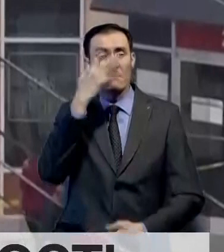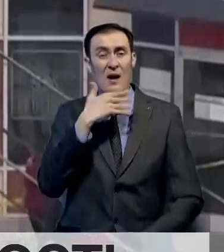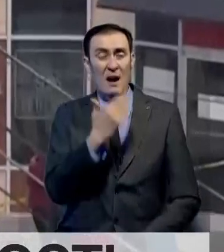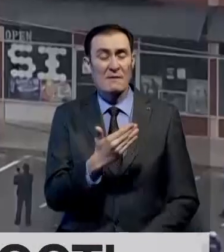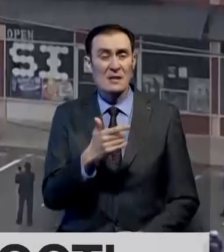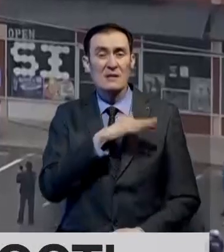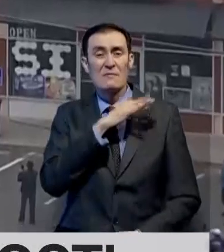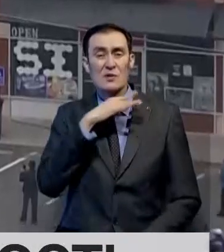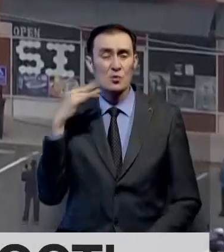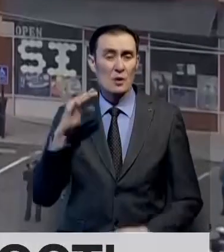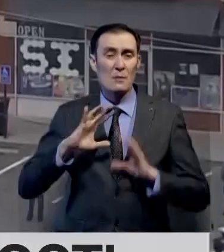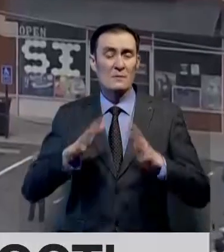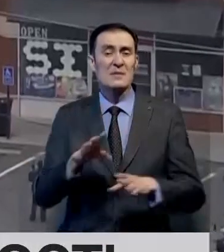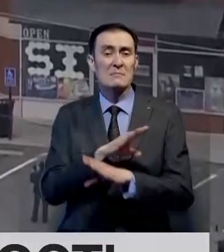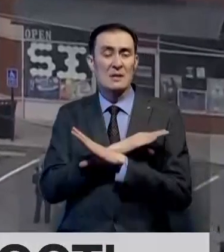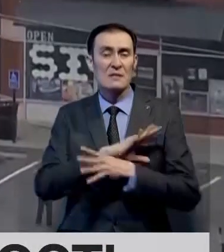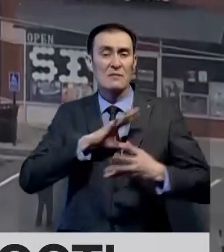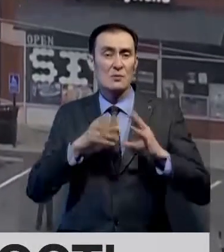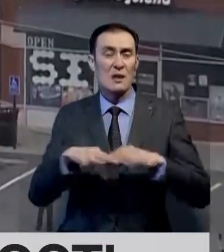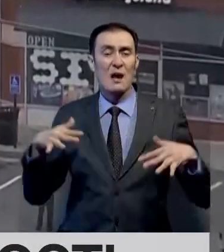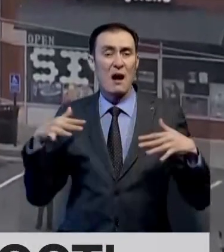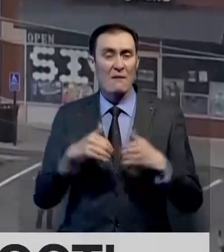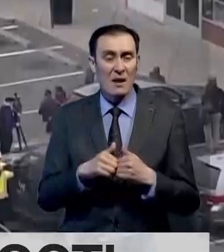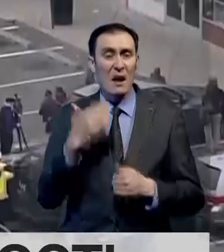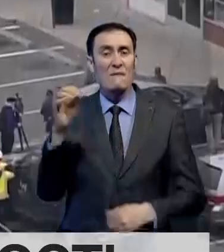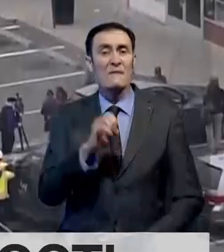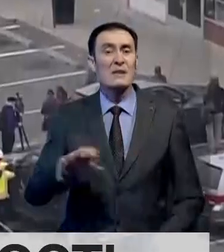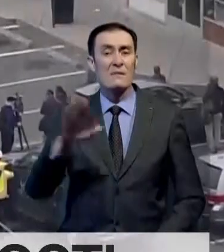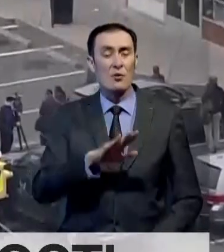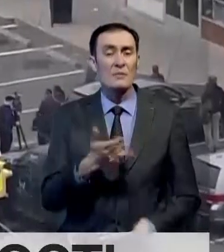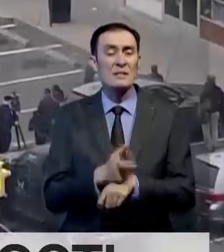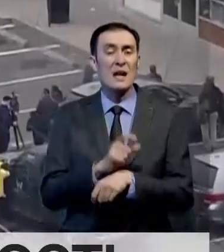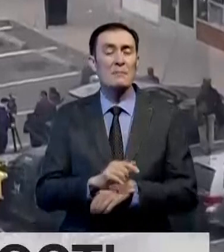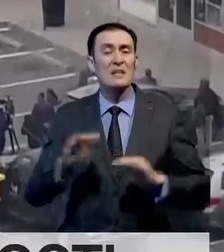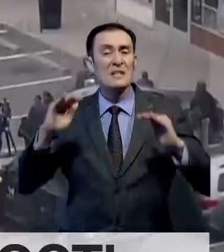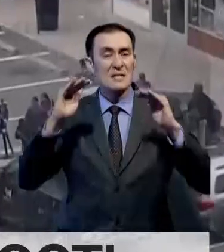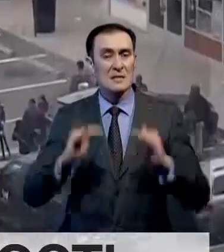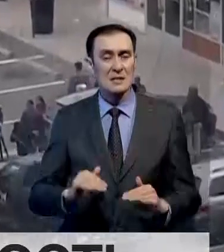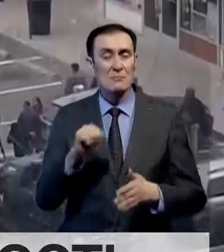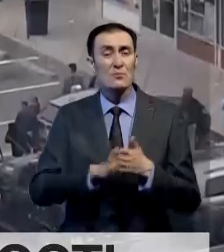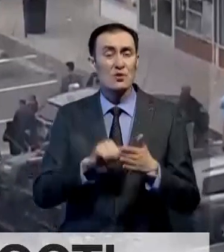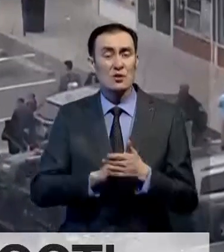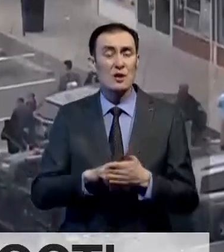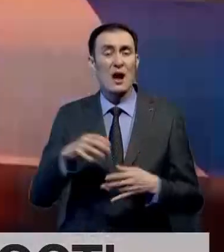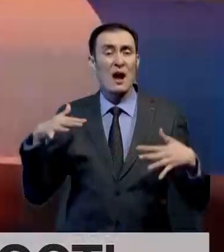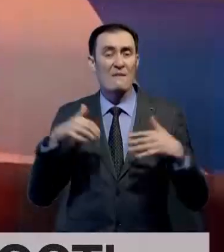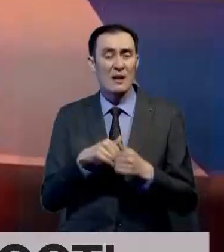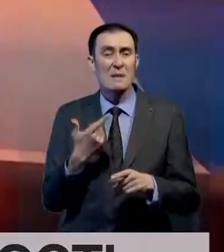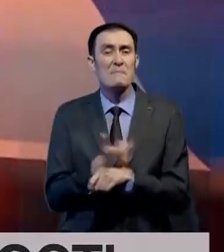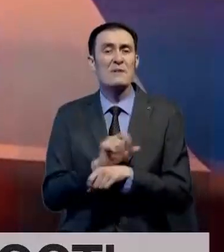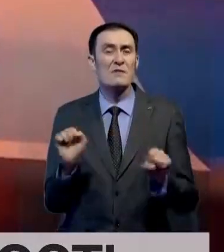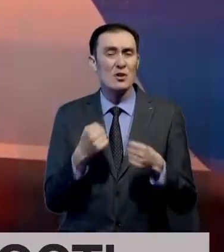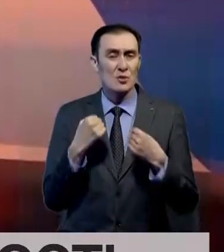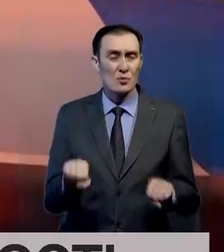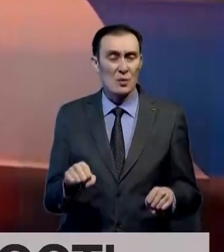самый высокий на планете уровень смертности в результате ДТП, а в Европе самый низкий. Основные причины инцидентов – превышение